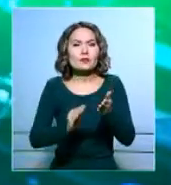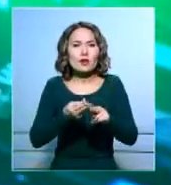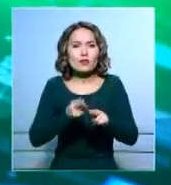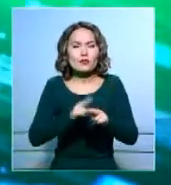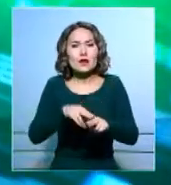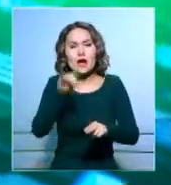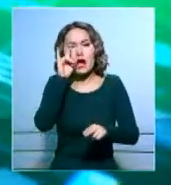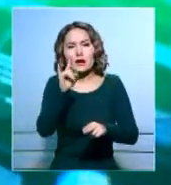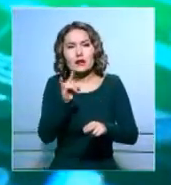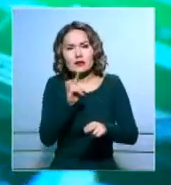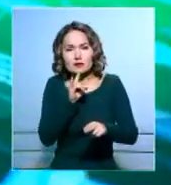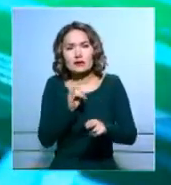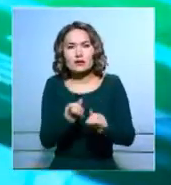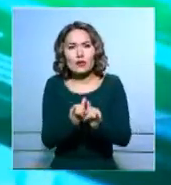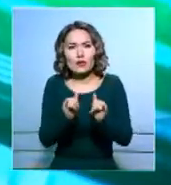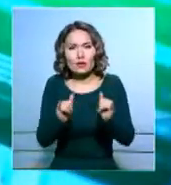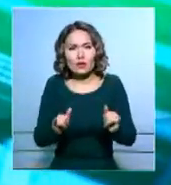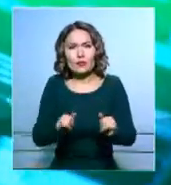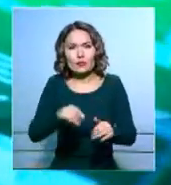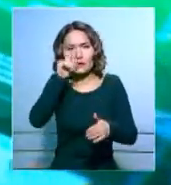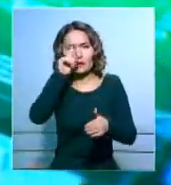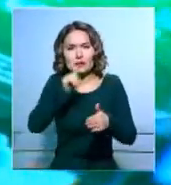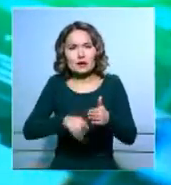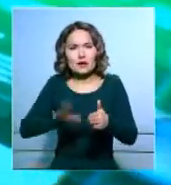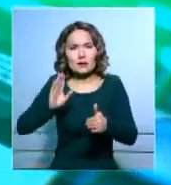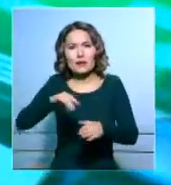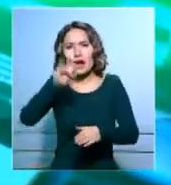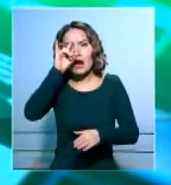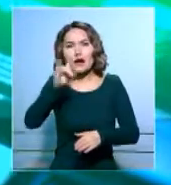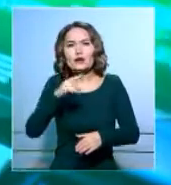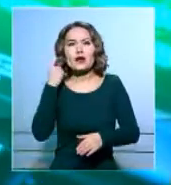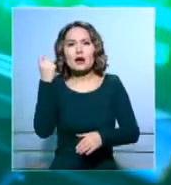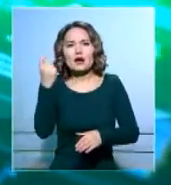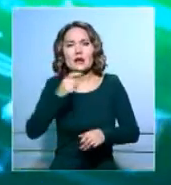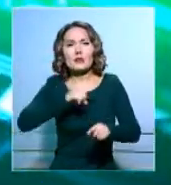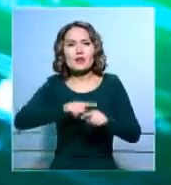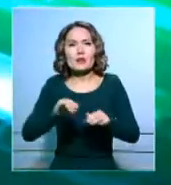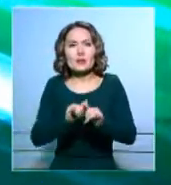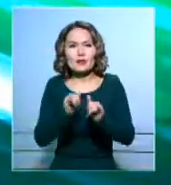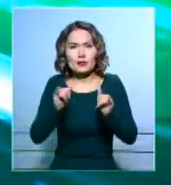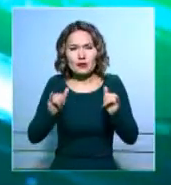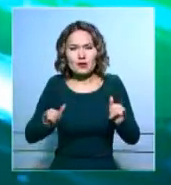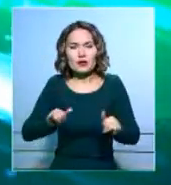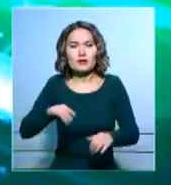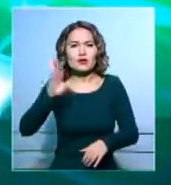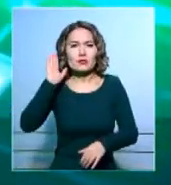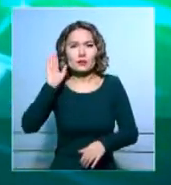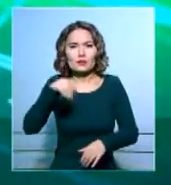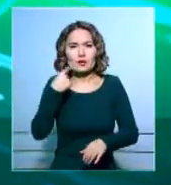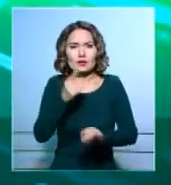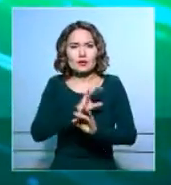балады. Болашаққа құрылған бағыт-бағдар дұрыс, сондықтан Қазақстан экономикасы қарыштап дами береді, дейді ол.